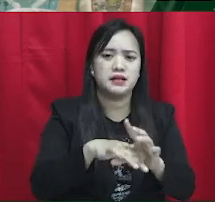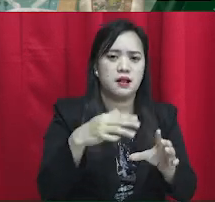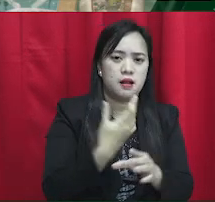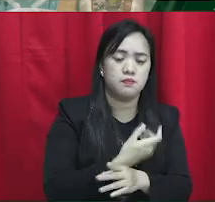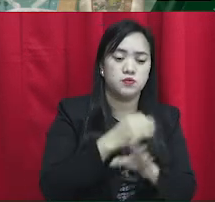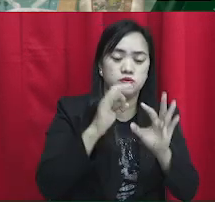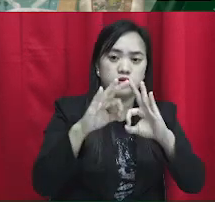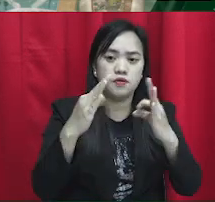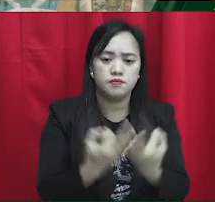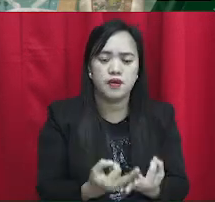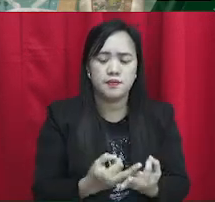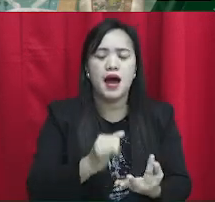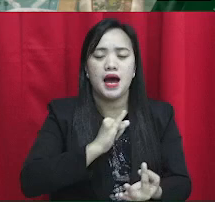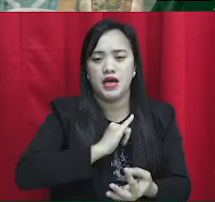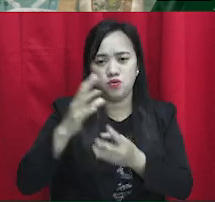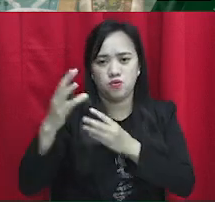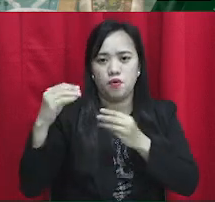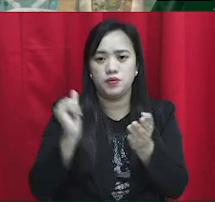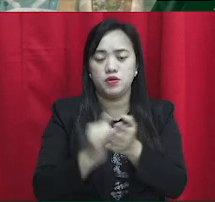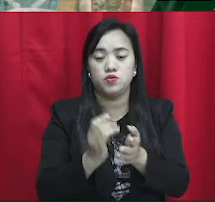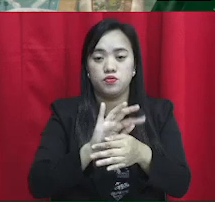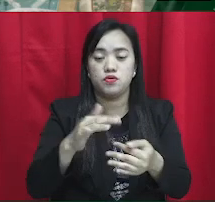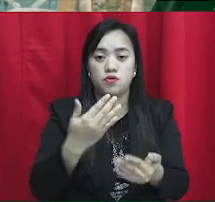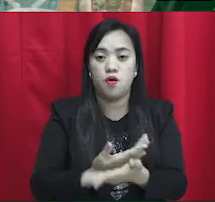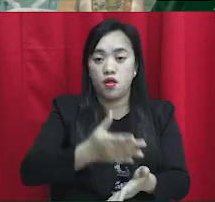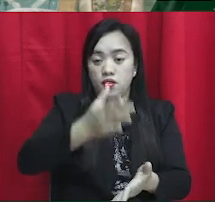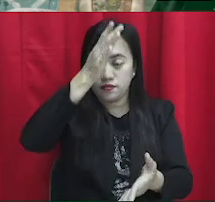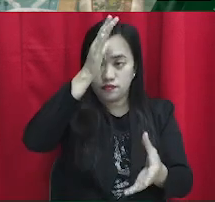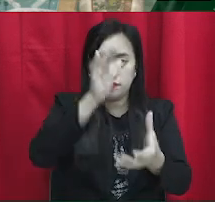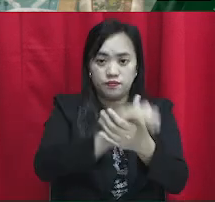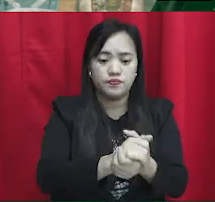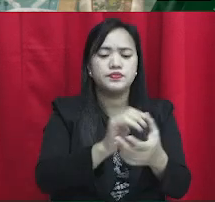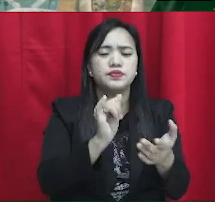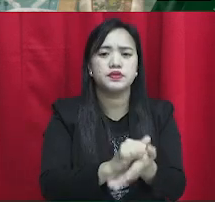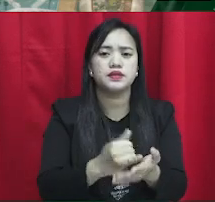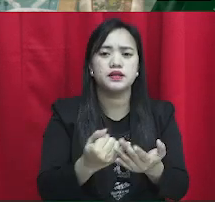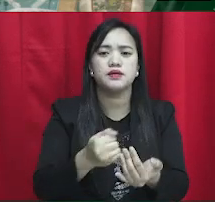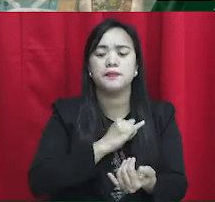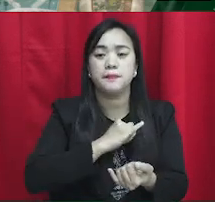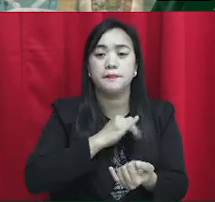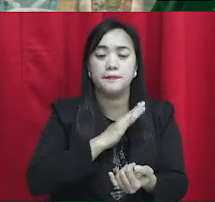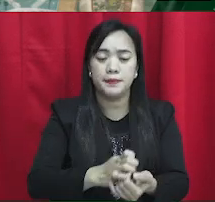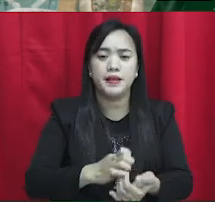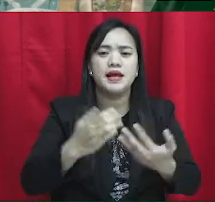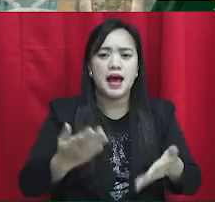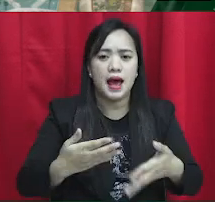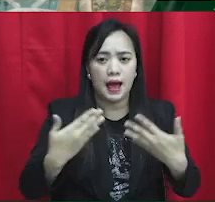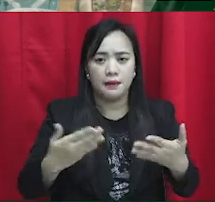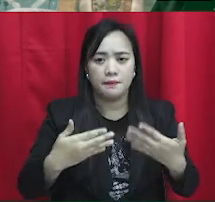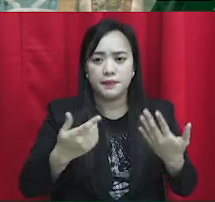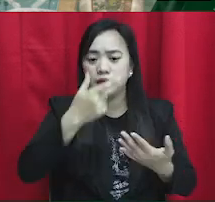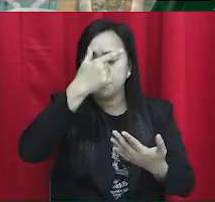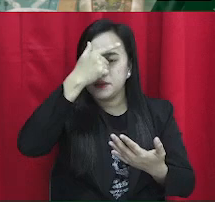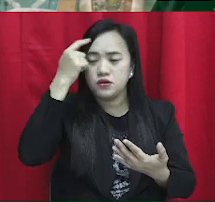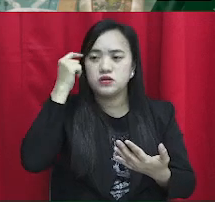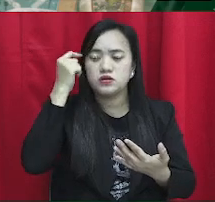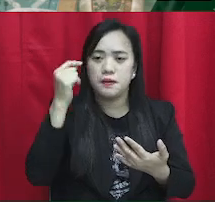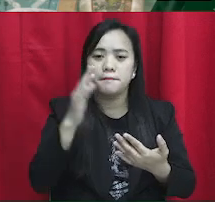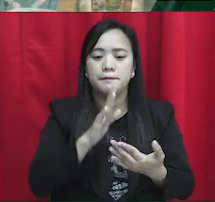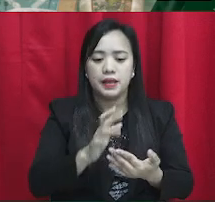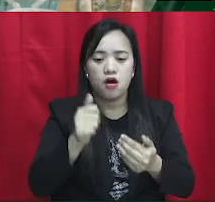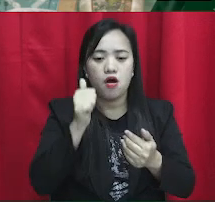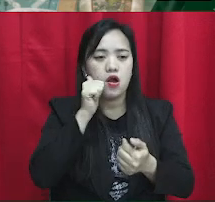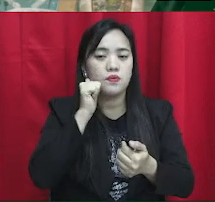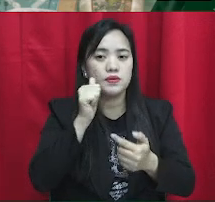ma-remind po kayo ngayon, mothers. Shout out to all the mothers dyan. Maging masaya po kayo at maging grateful kayo sa